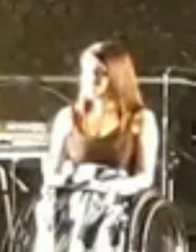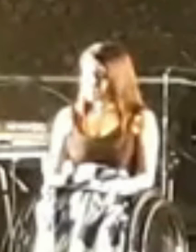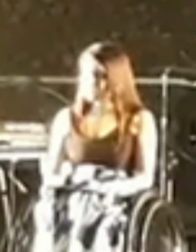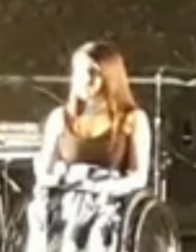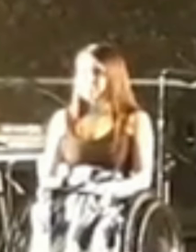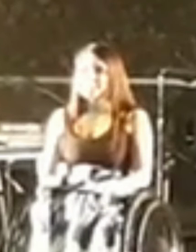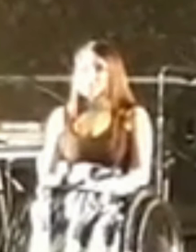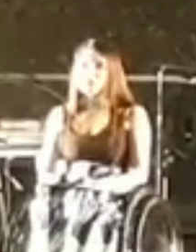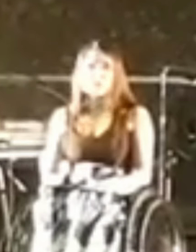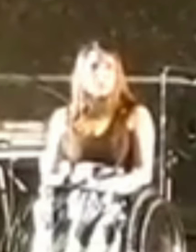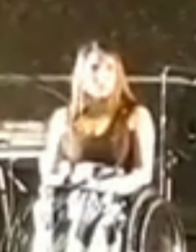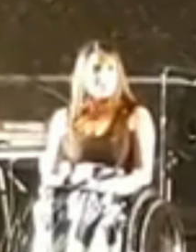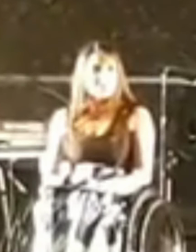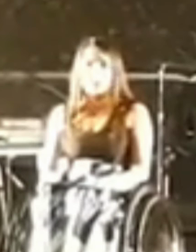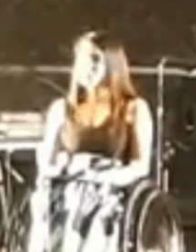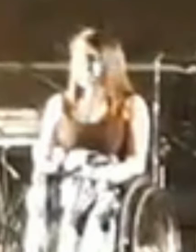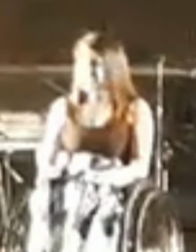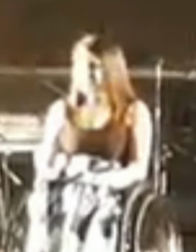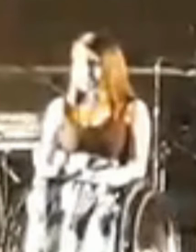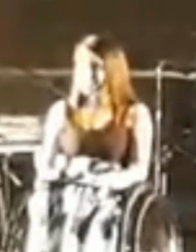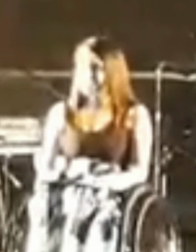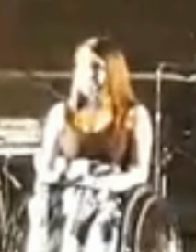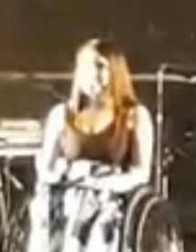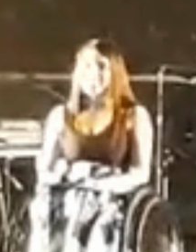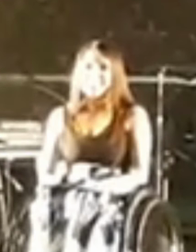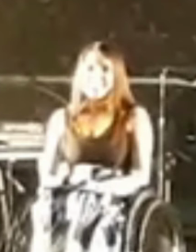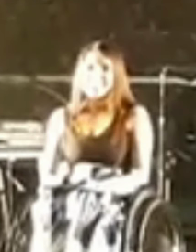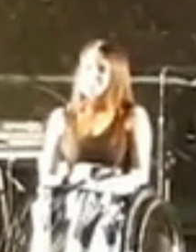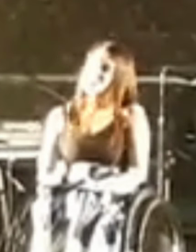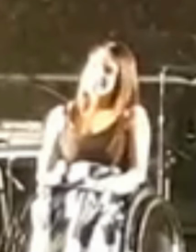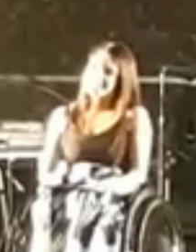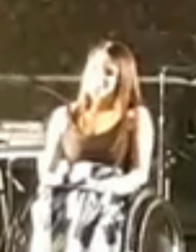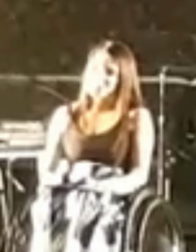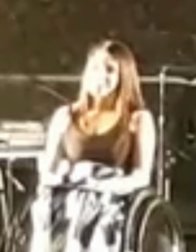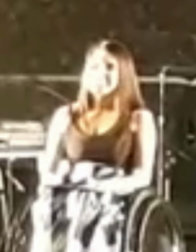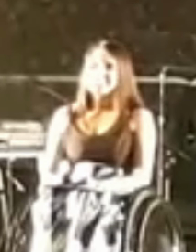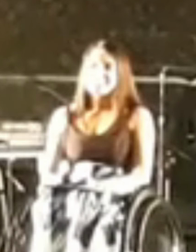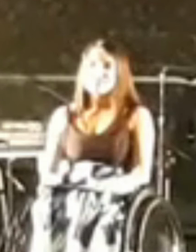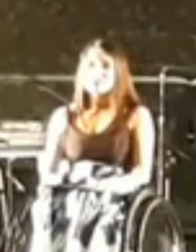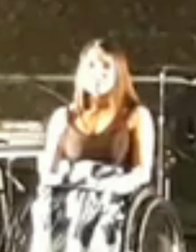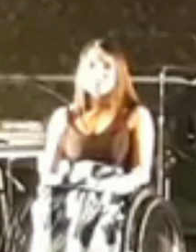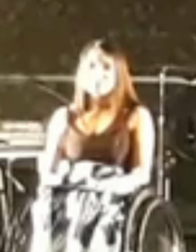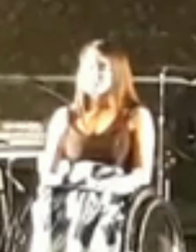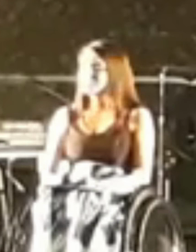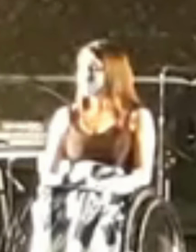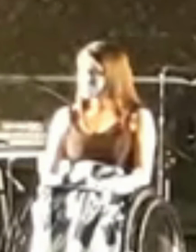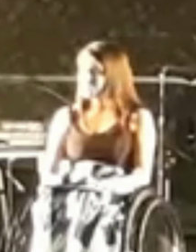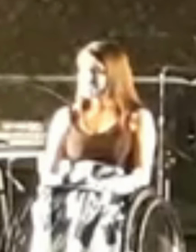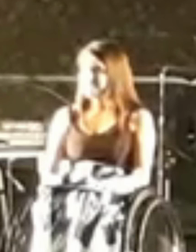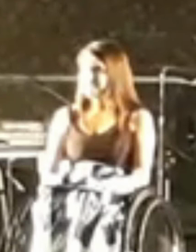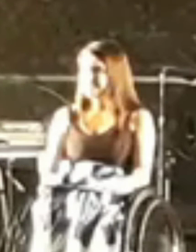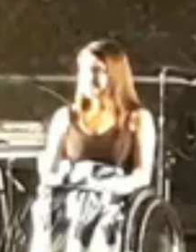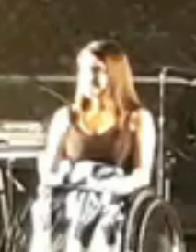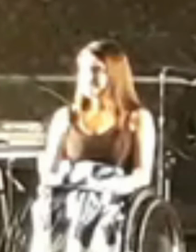teso la mano, e vogliamo raccontarvi di quei sorrisi che lasciano il segno e quei sorrisi che noi speriamo